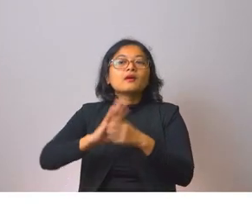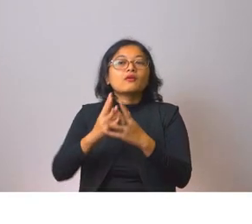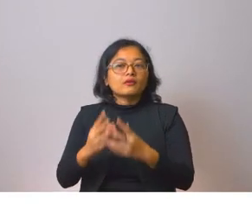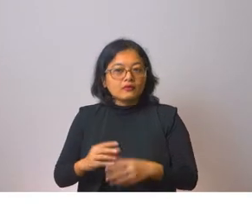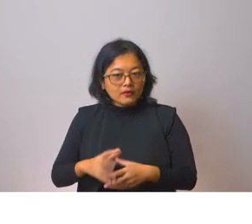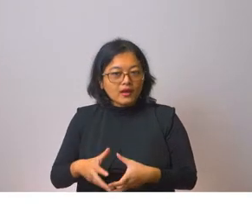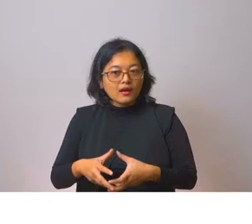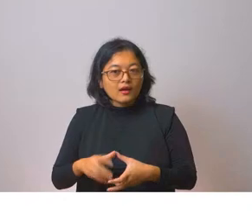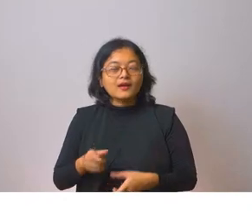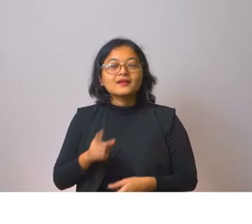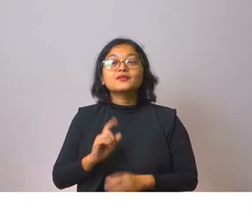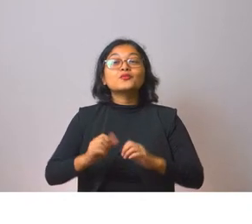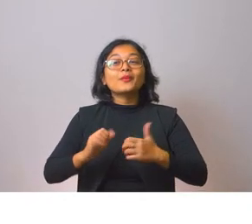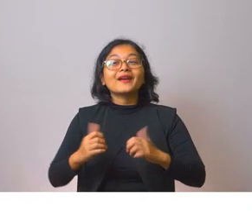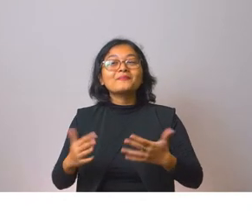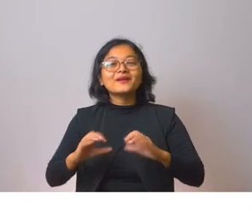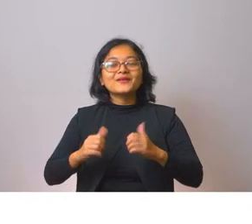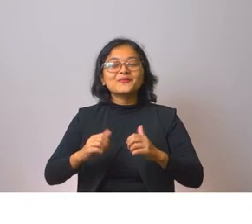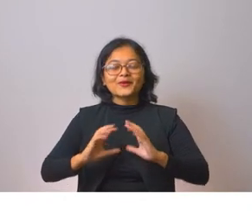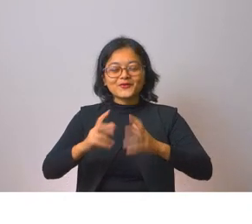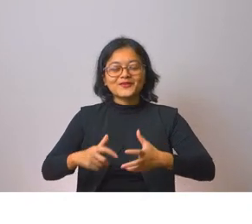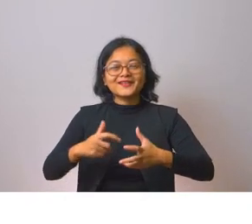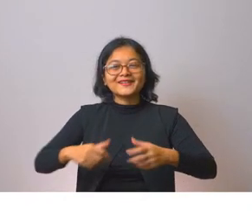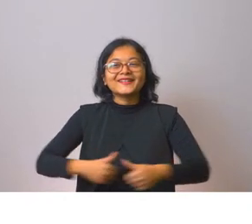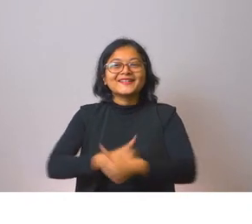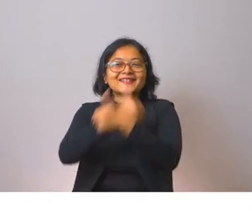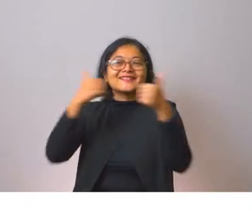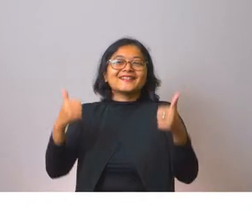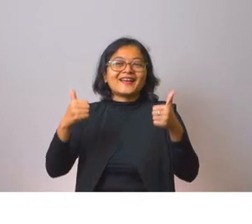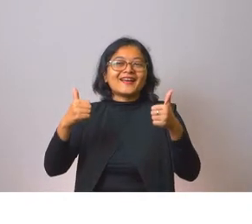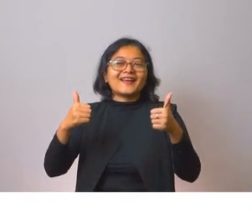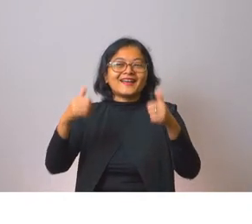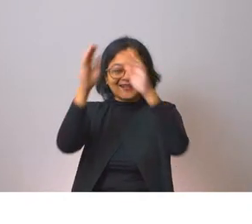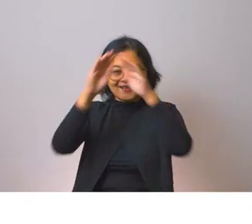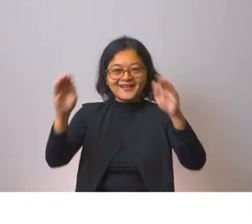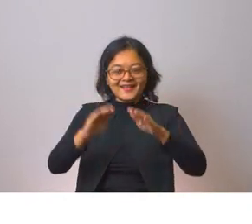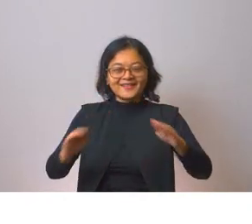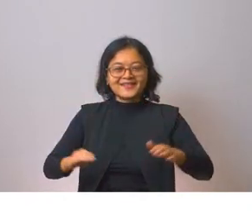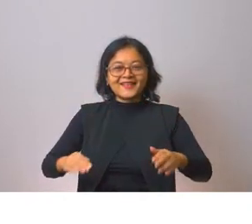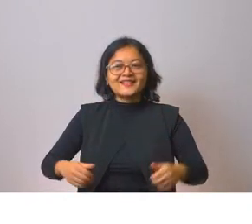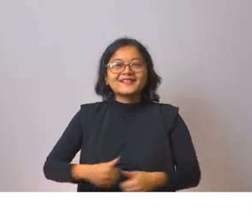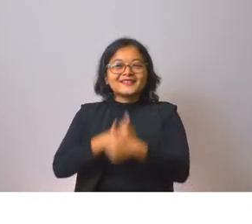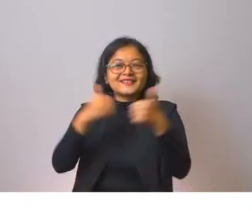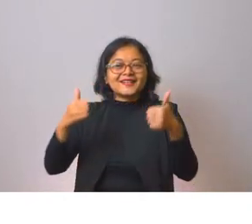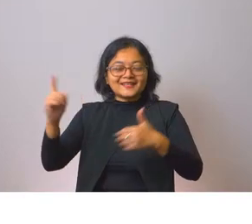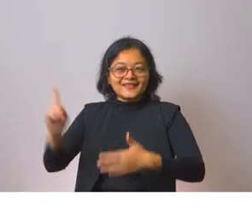menjadi indah dan Natal hadir di hati kita masing-masing. Selamat Hari Natal!